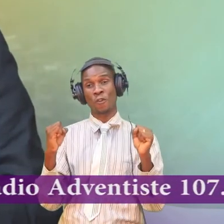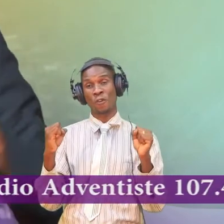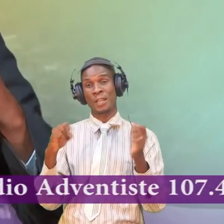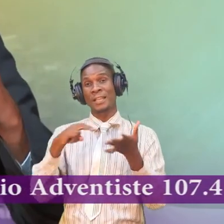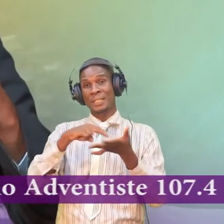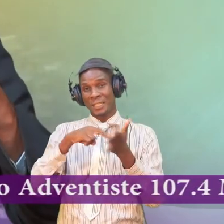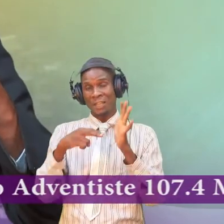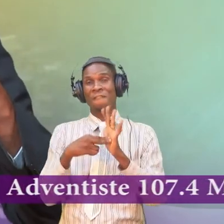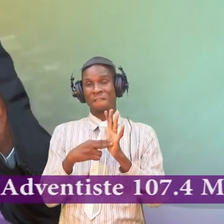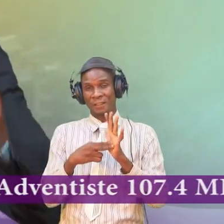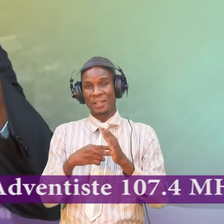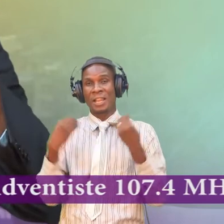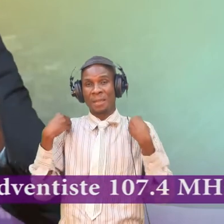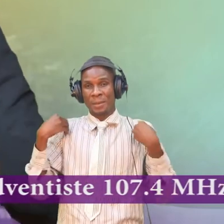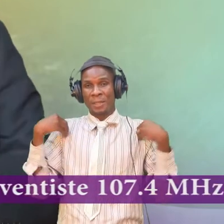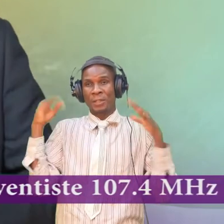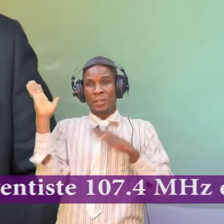wanaokolewa